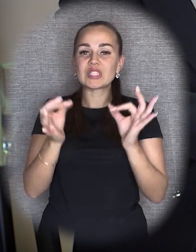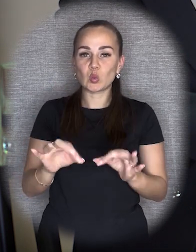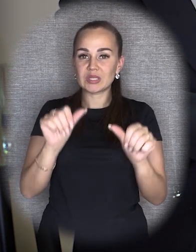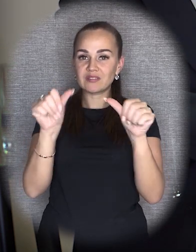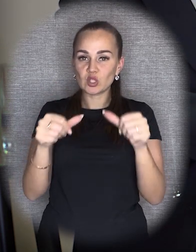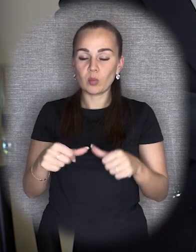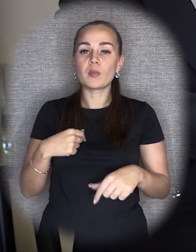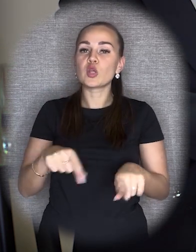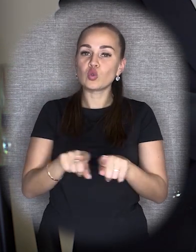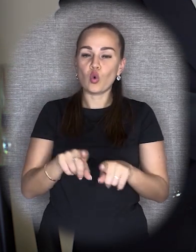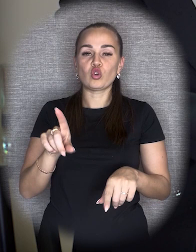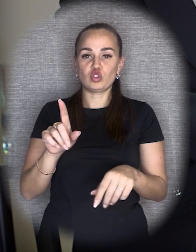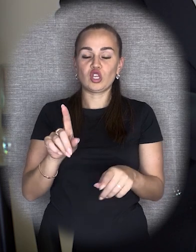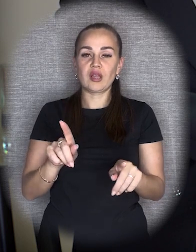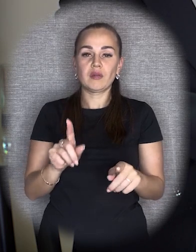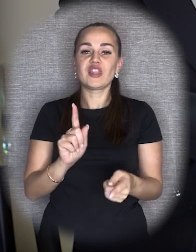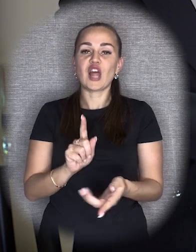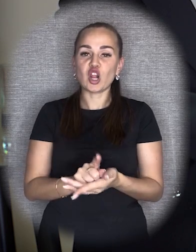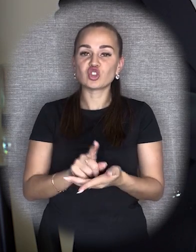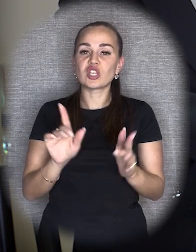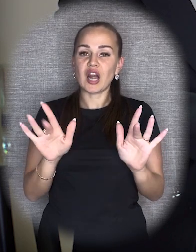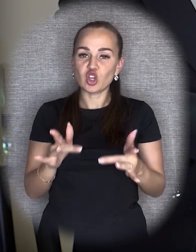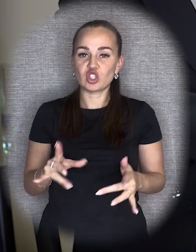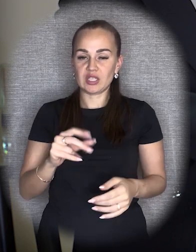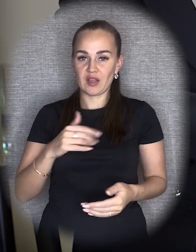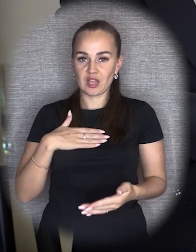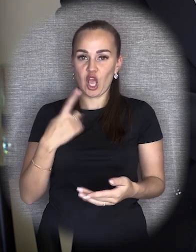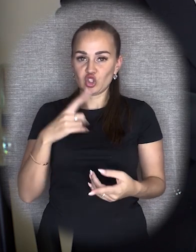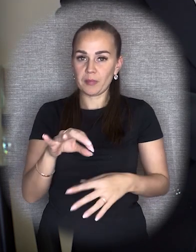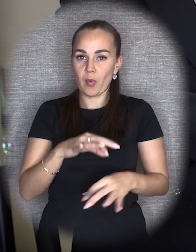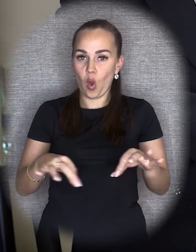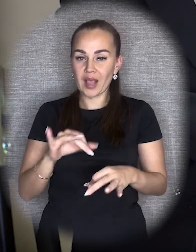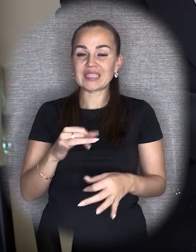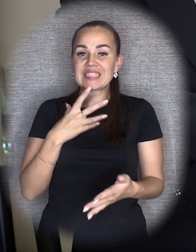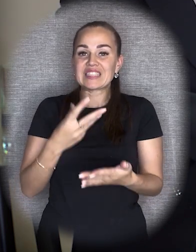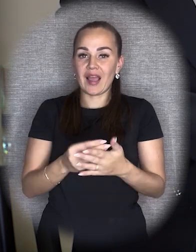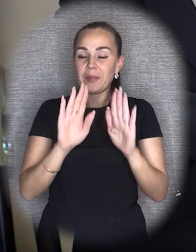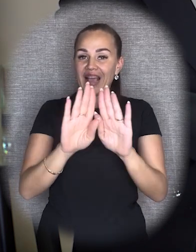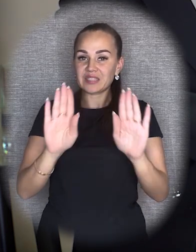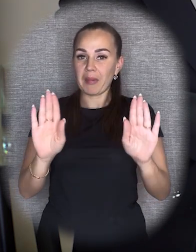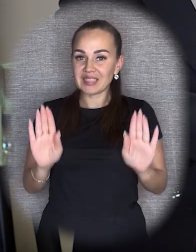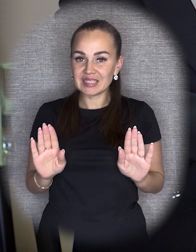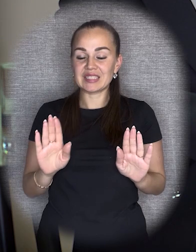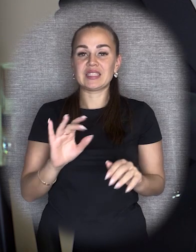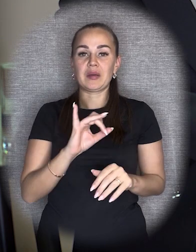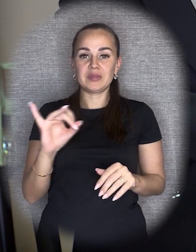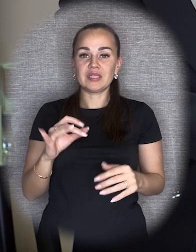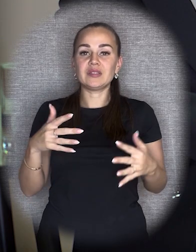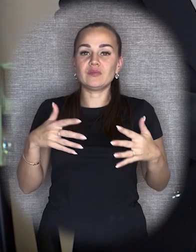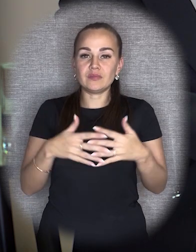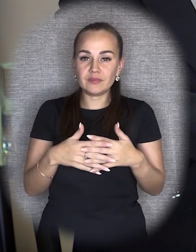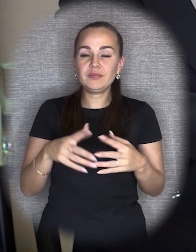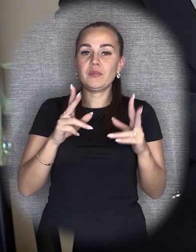должны рассчитывать наш проект. Поэтому мы своими экспозициями и своим соединением,